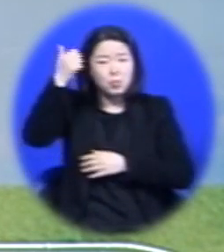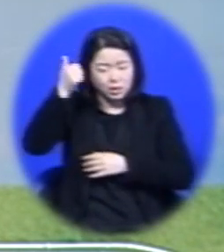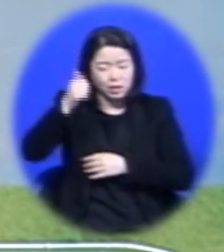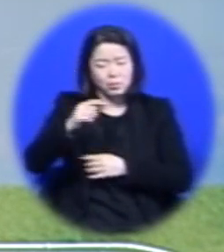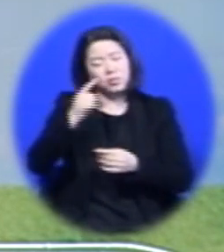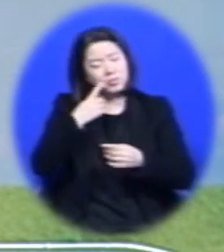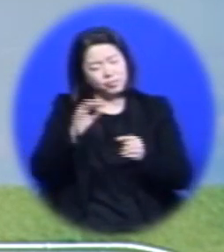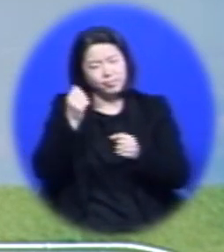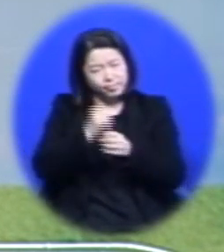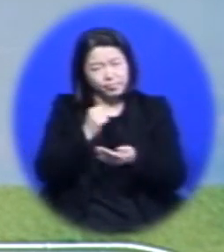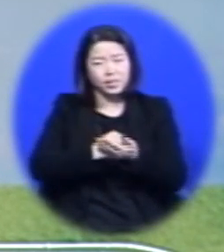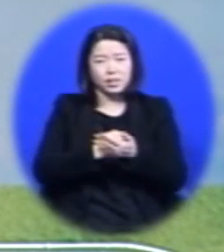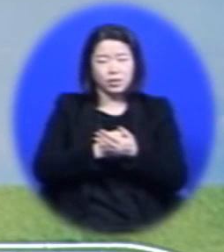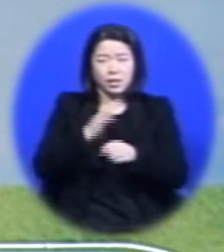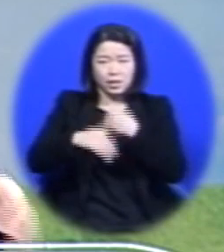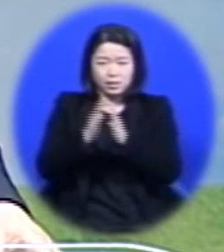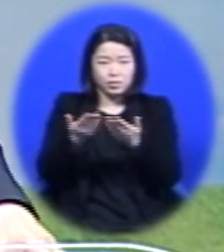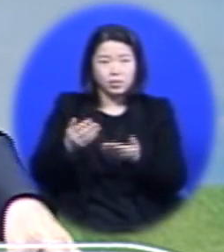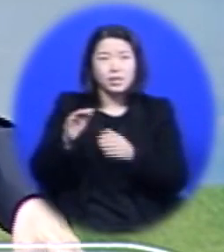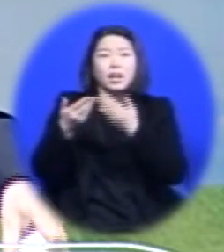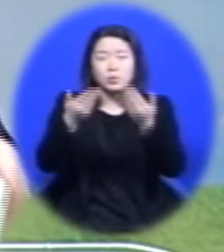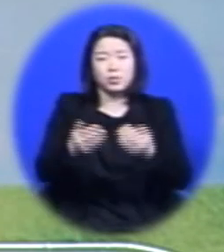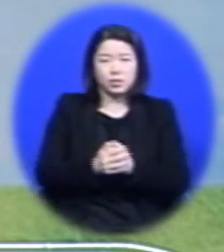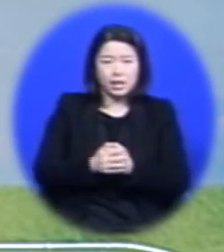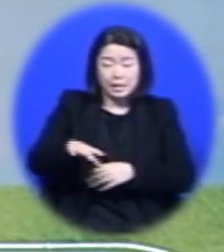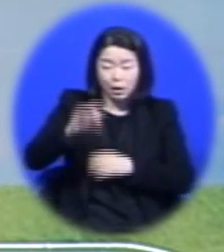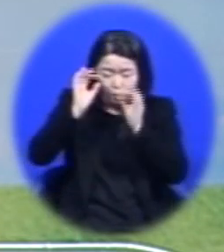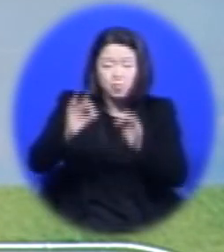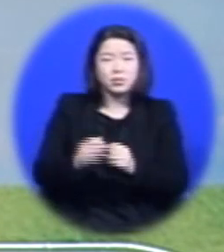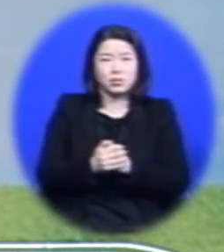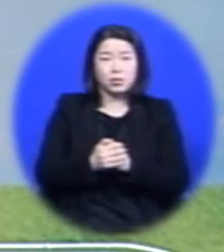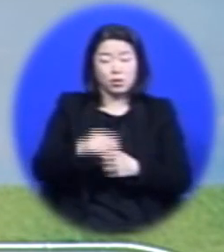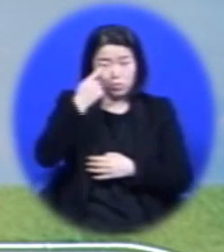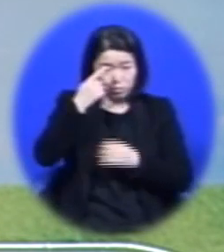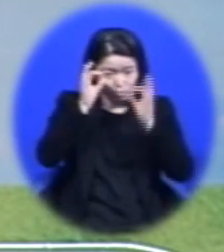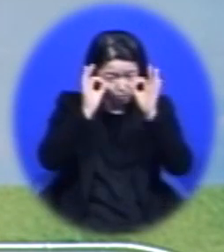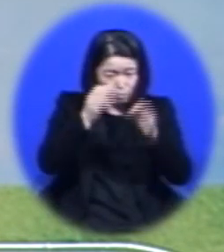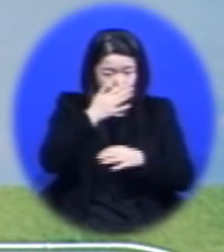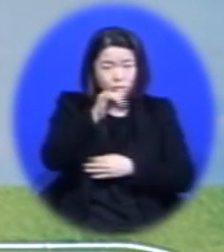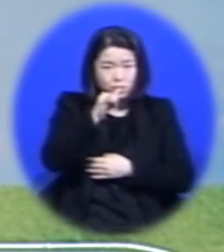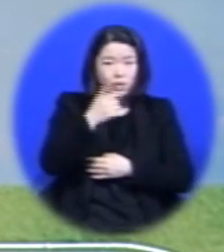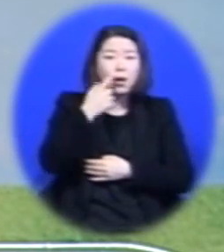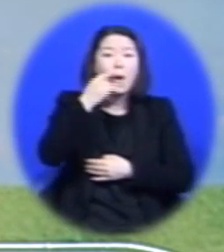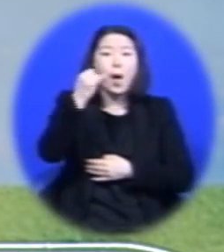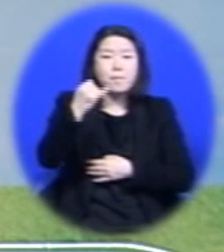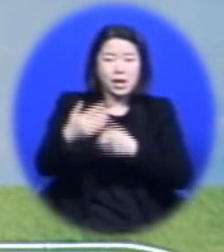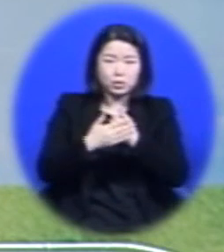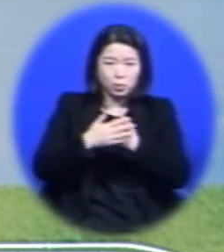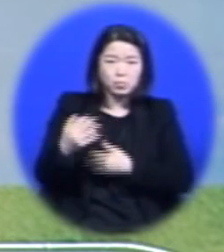불쌍하니까 성경책을 가져다 주셨어요 처음 봤습니다 눈으로는 볼 수 있으니까 엄마의 도움으로